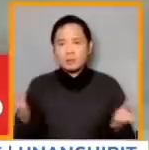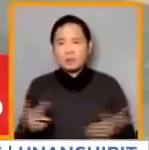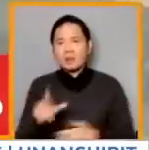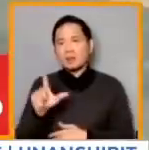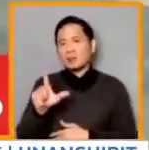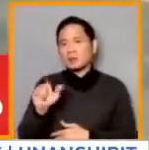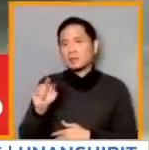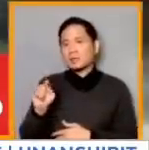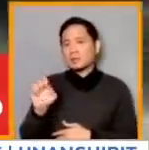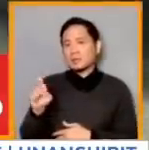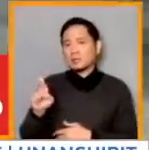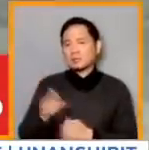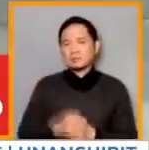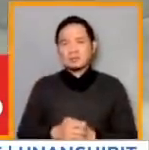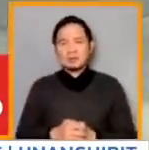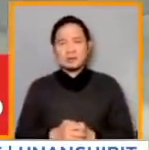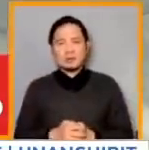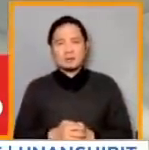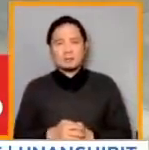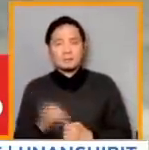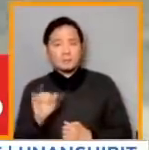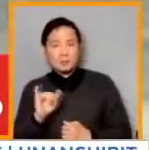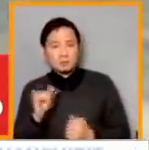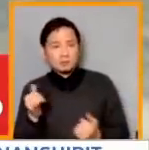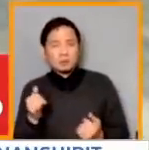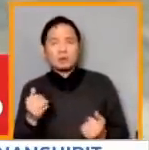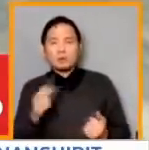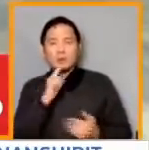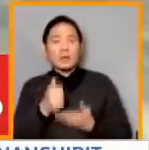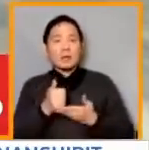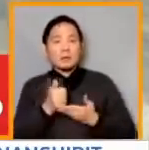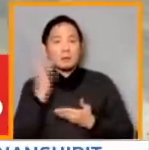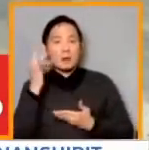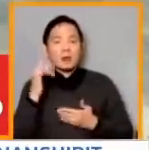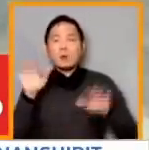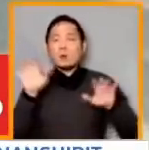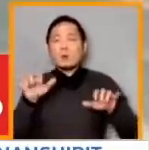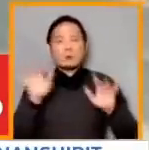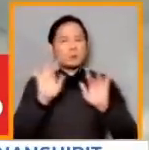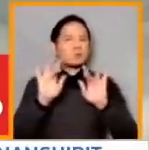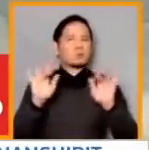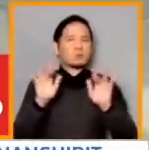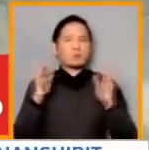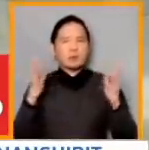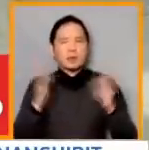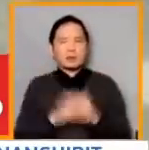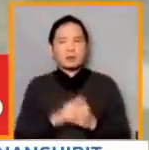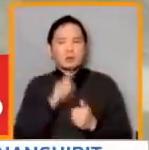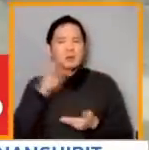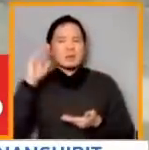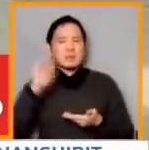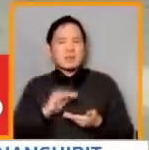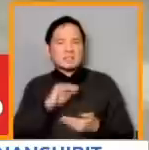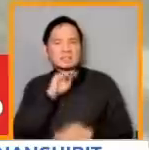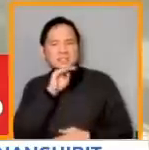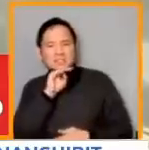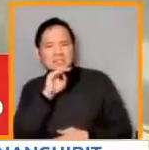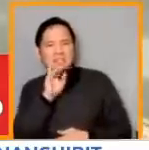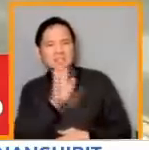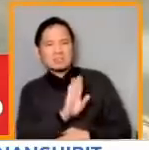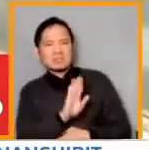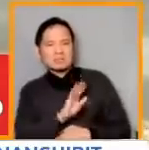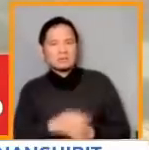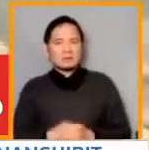kahit papano na hindi maulan ngayon, kaya naiibsan kahit papano yung hirap na kanilang pinagdaraanan, no? Yung